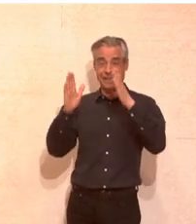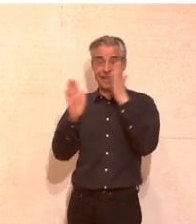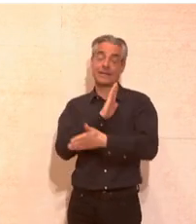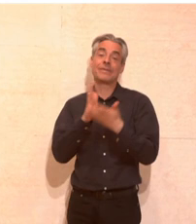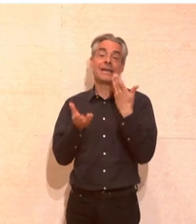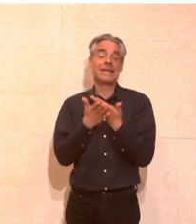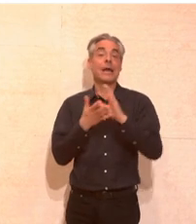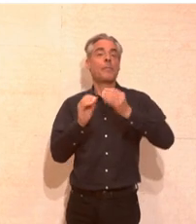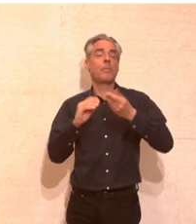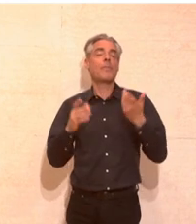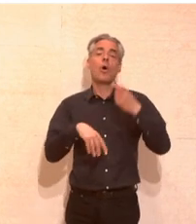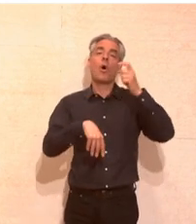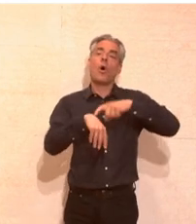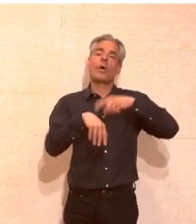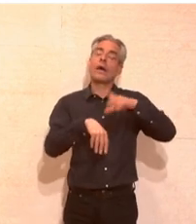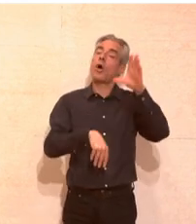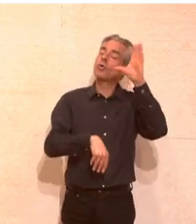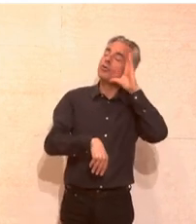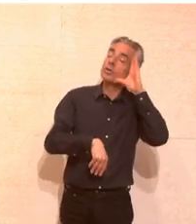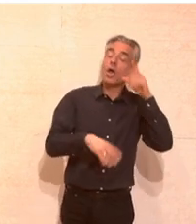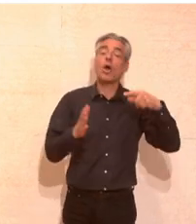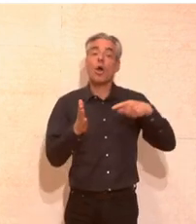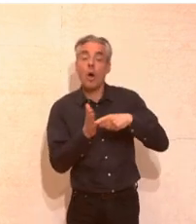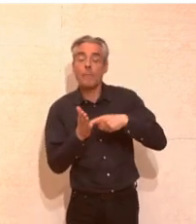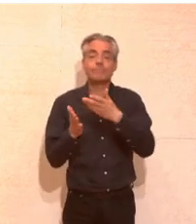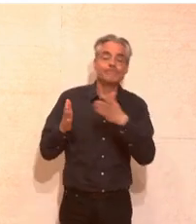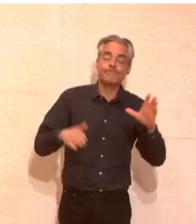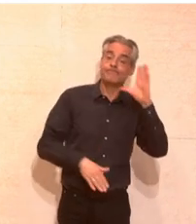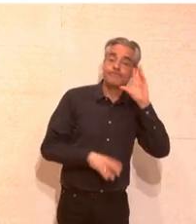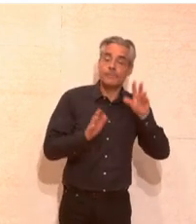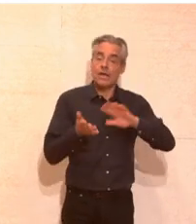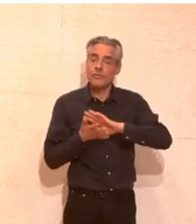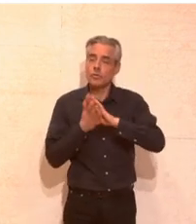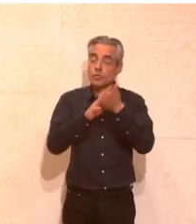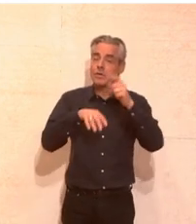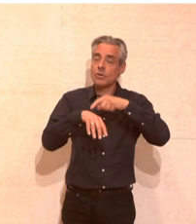regarde dans les horaires de coucher, comment